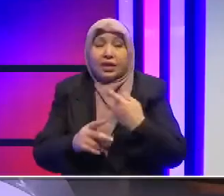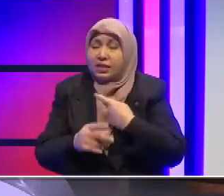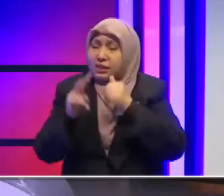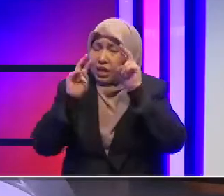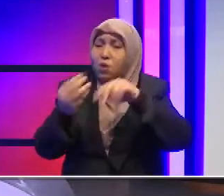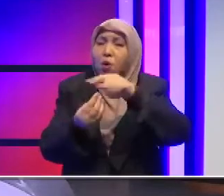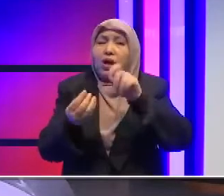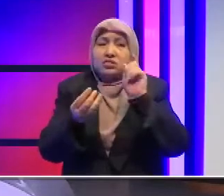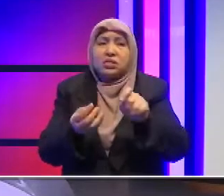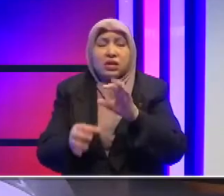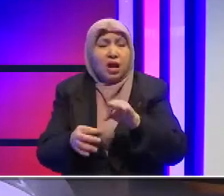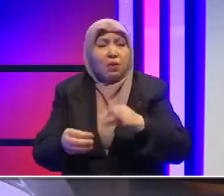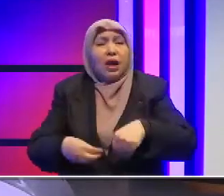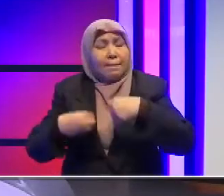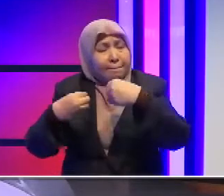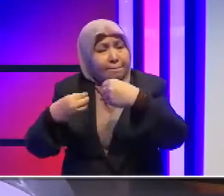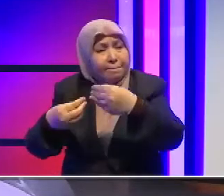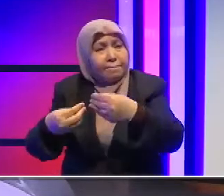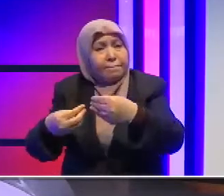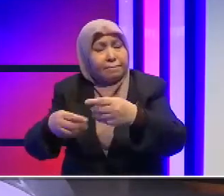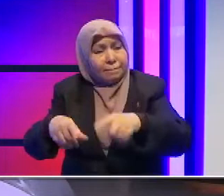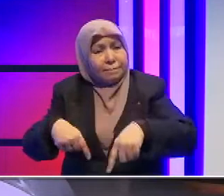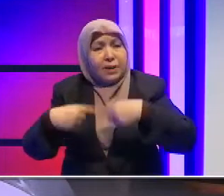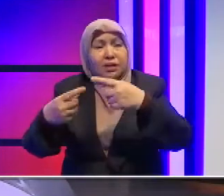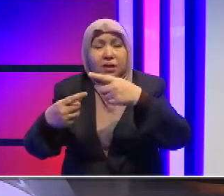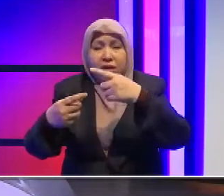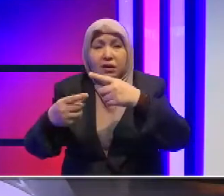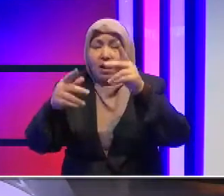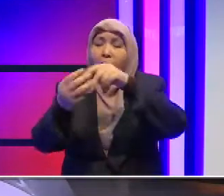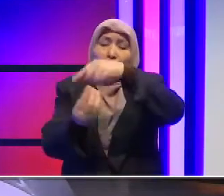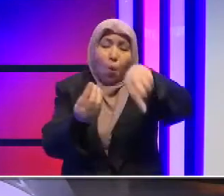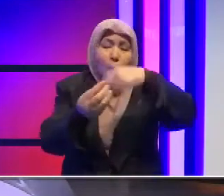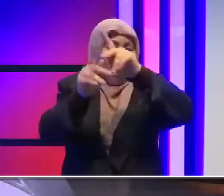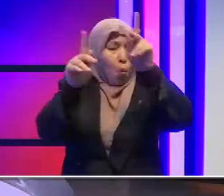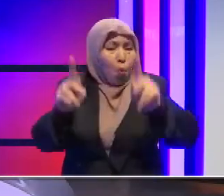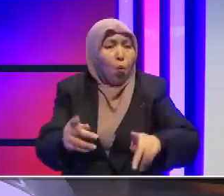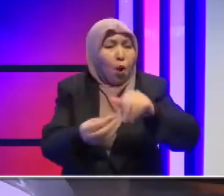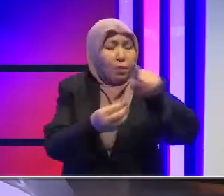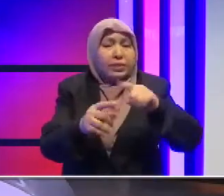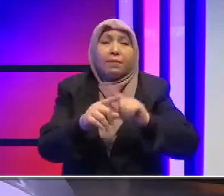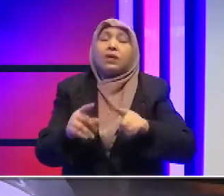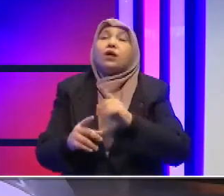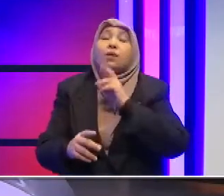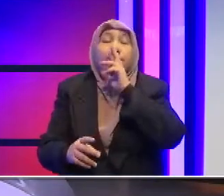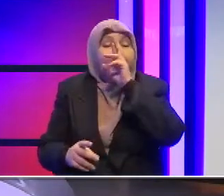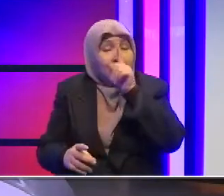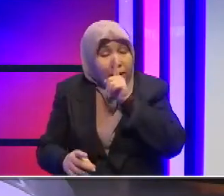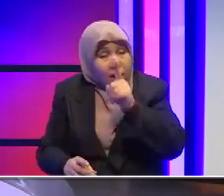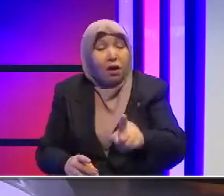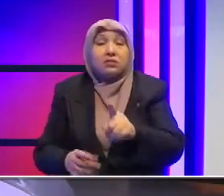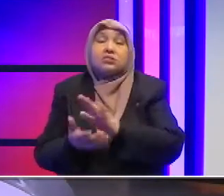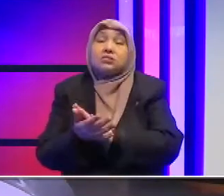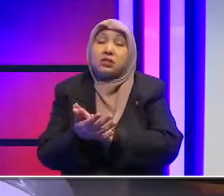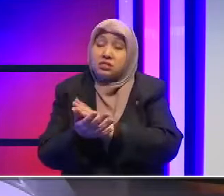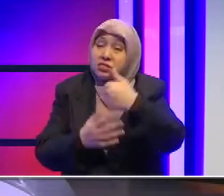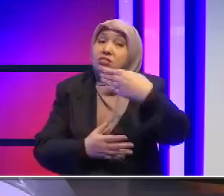haji katanya nak pergi pergi ke Kaabah, tawaf, tapi apa kaitannya? Rupanya sejarah itu sebenarnya. Sejarah di